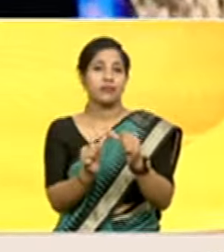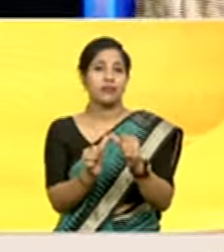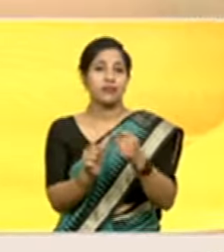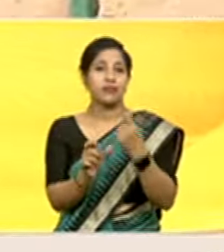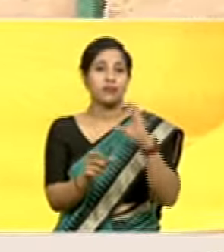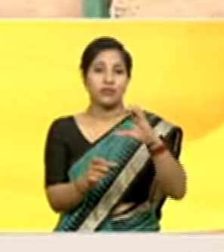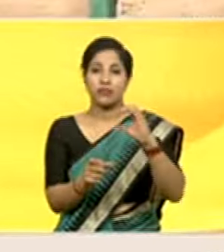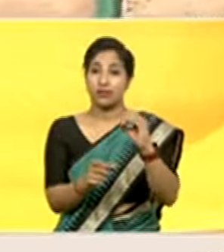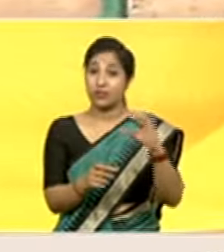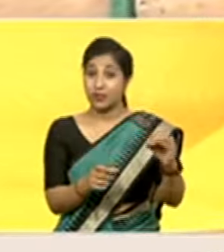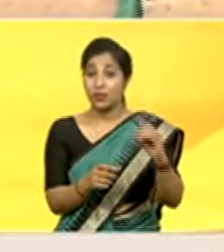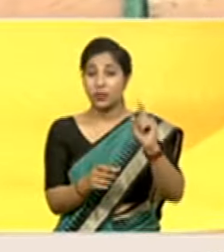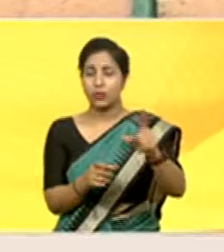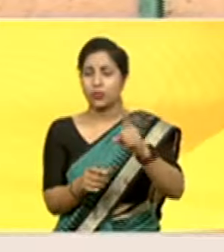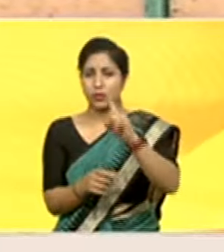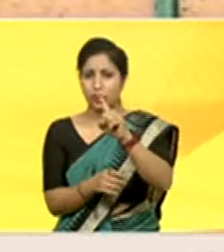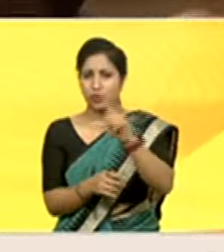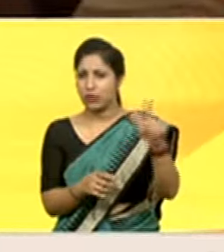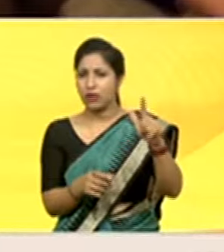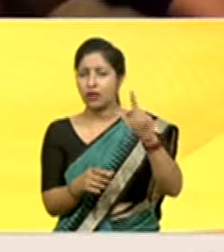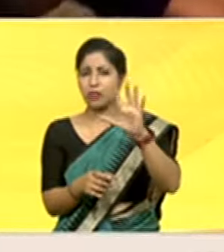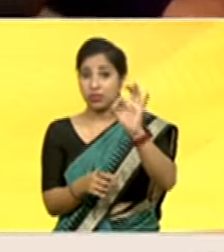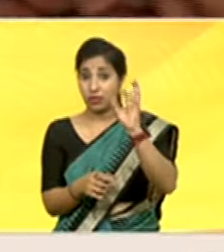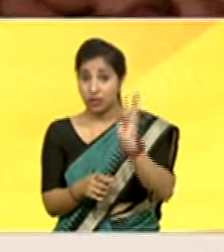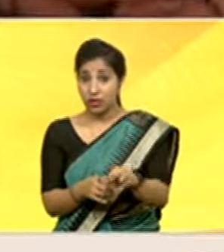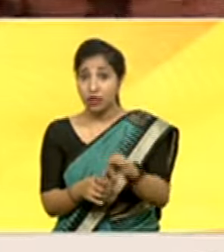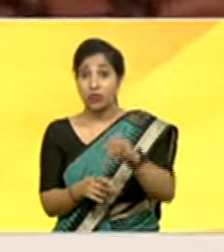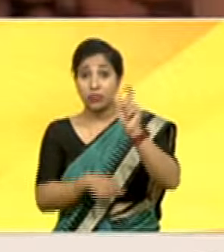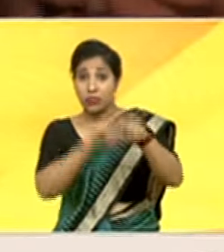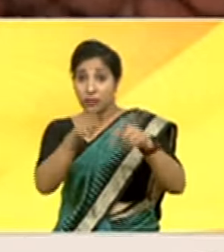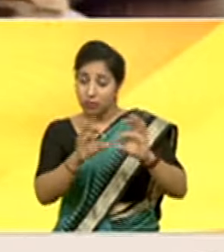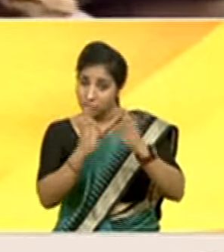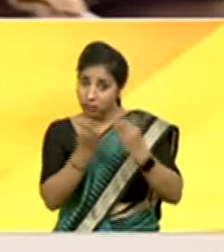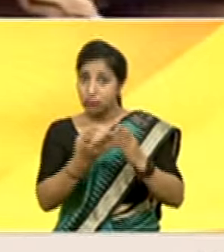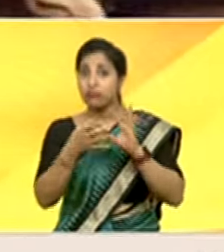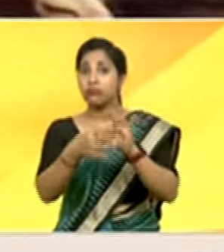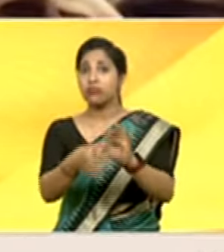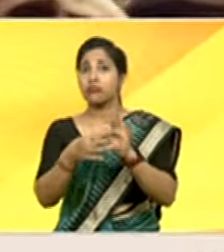डेड़ लाख आदिवासी परिवार जुड़े हुए है।